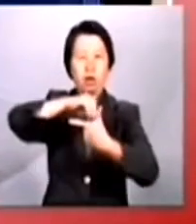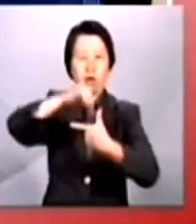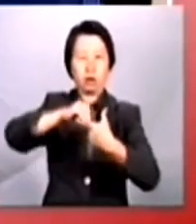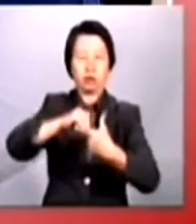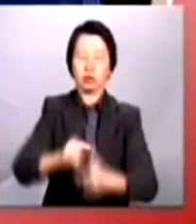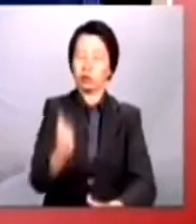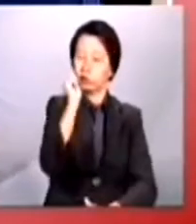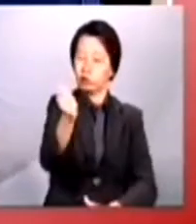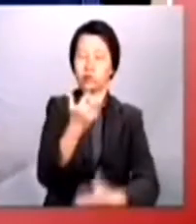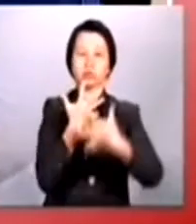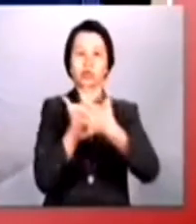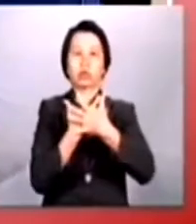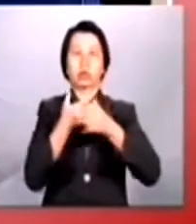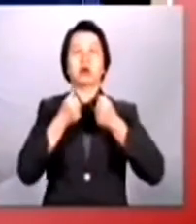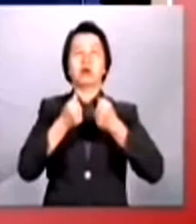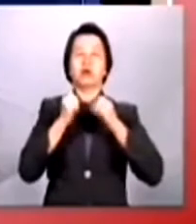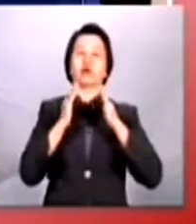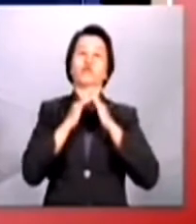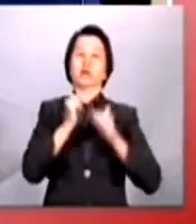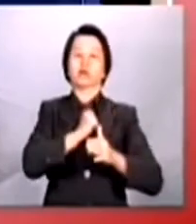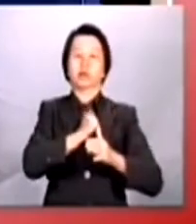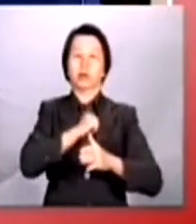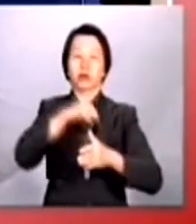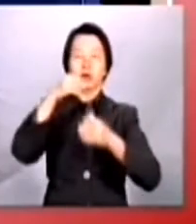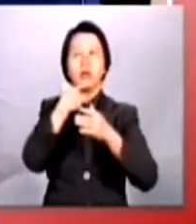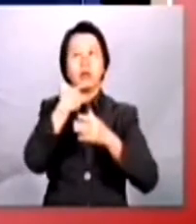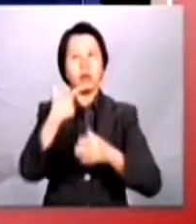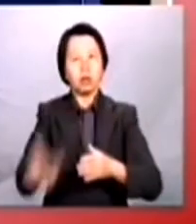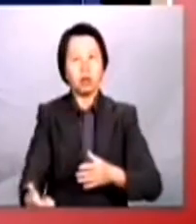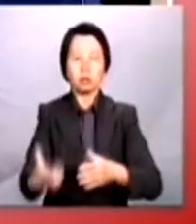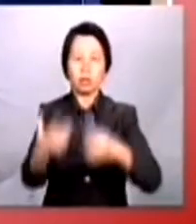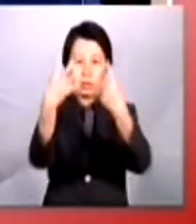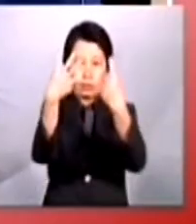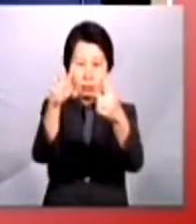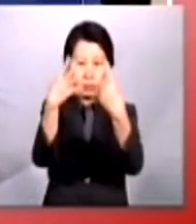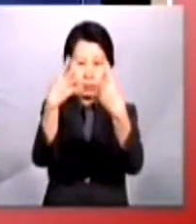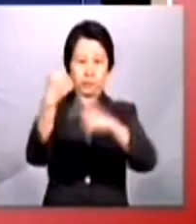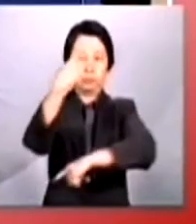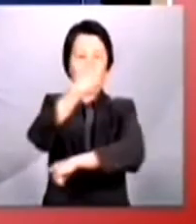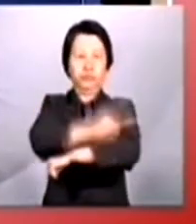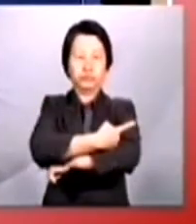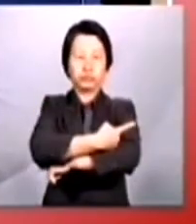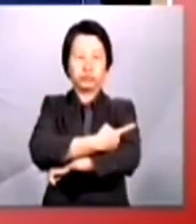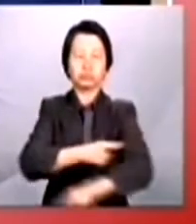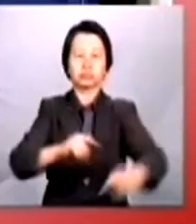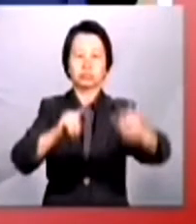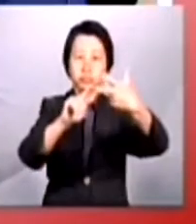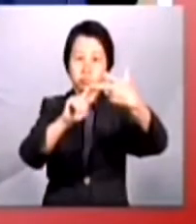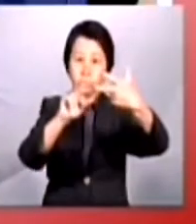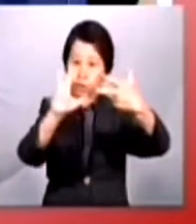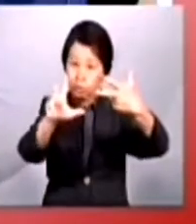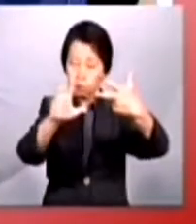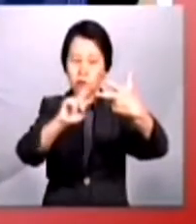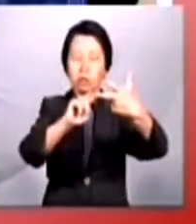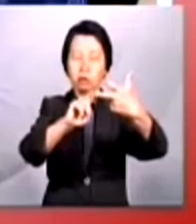bahasa Inggrisnya self corentin selama 14 Hari tutup Hai ketiga